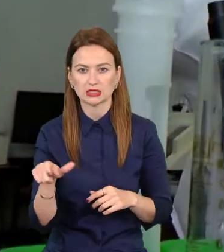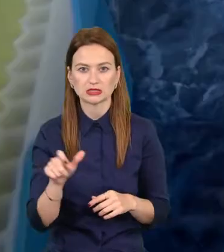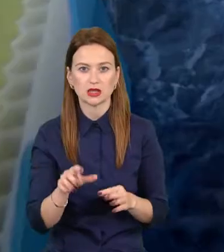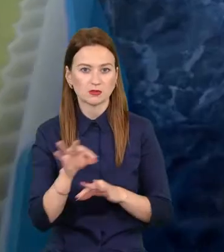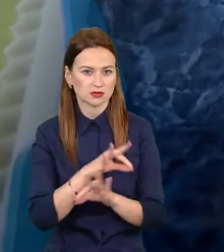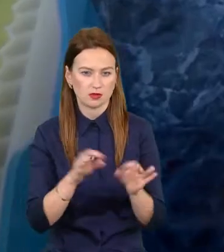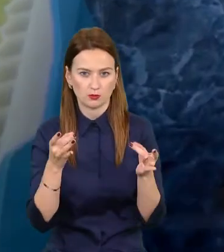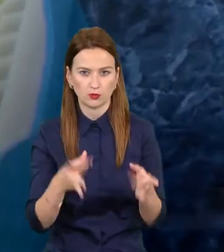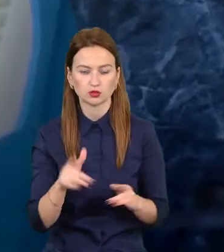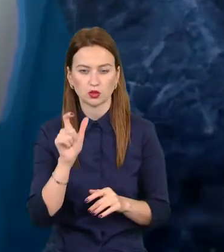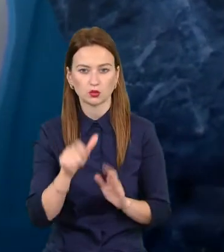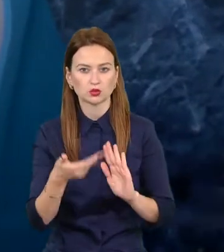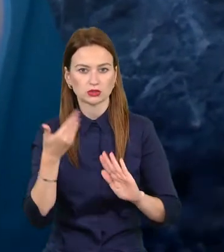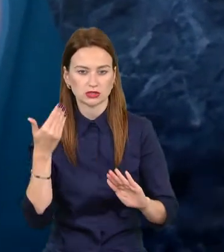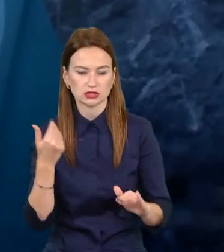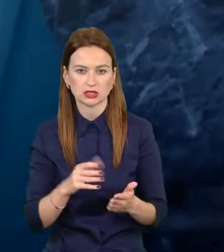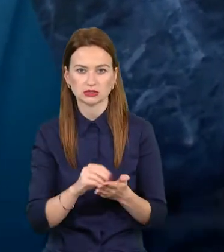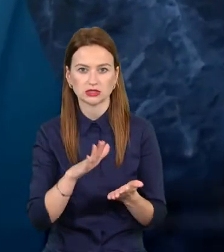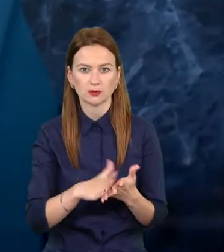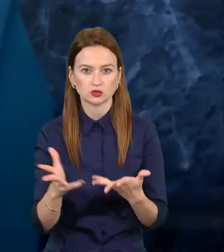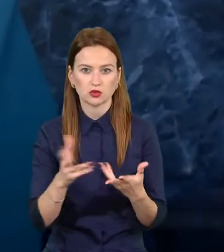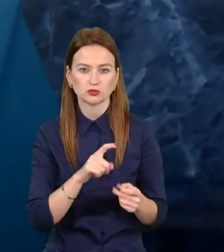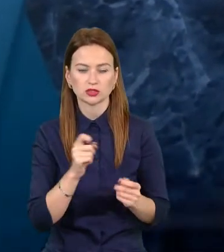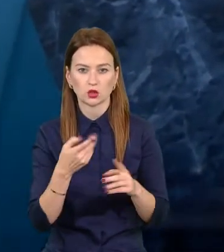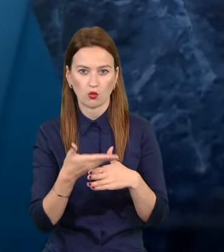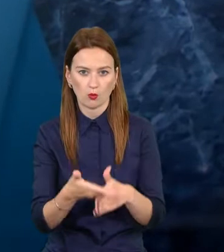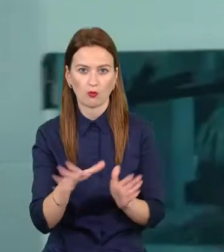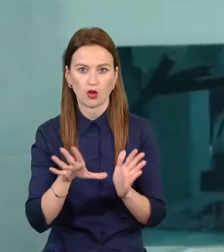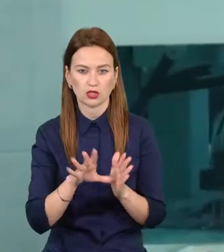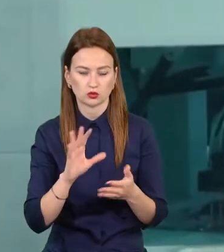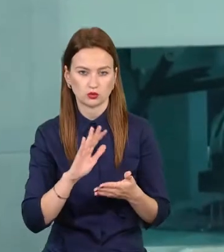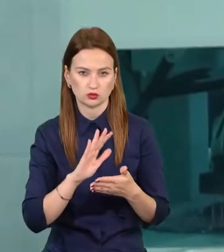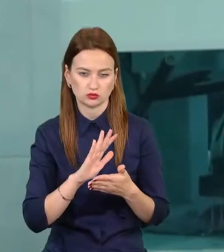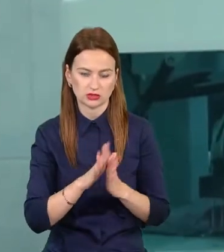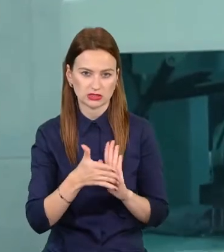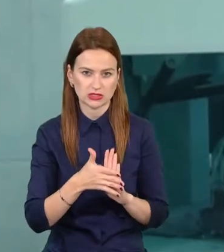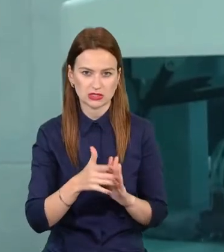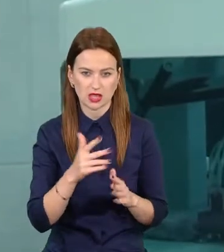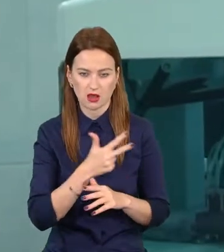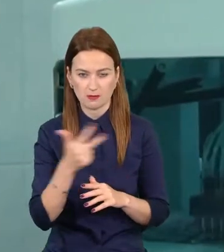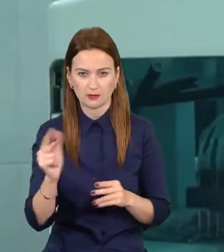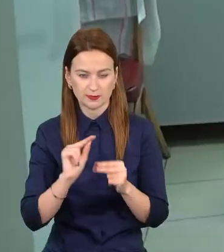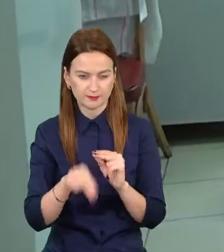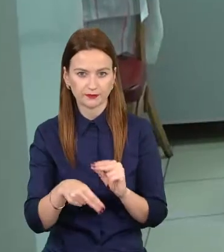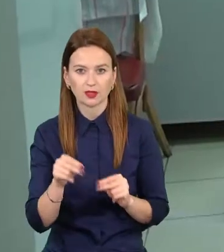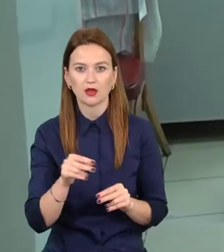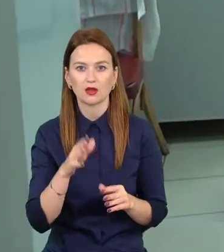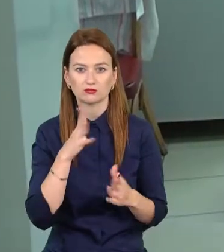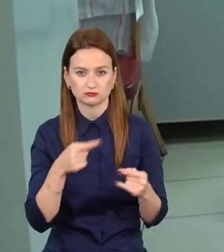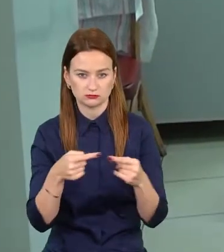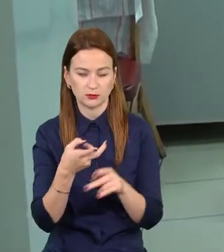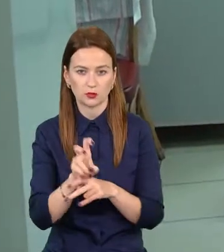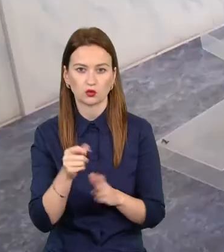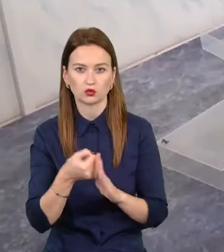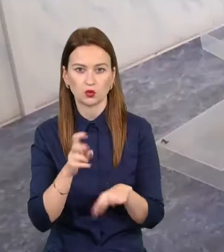проста. Людина заздалегідь записується на прийом за допомогою електронної системи. У зазначений час приходить на консультацію до лікаря. А вже